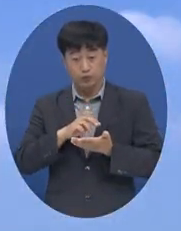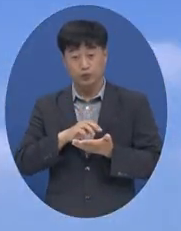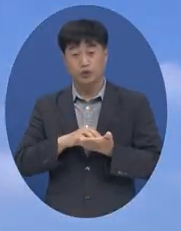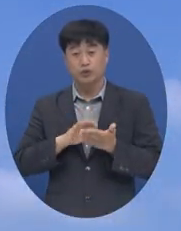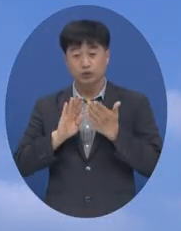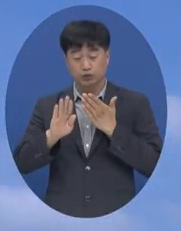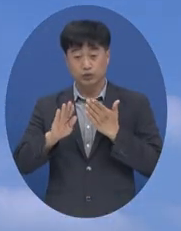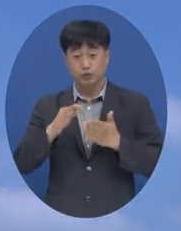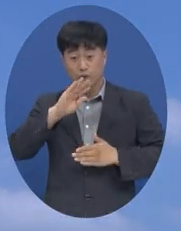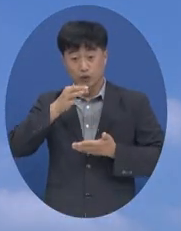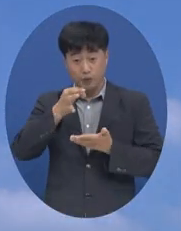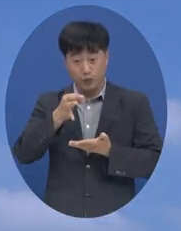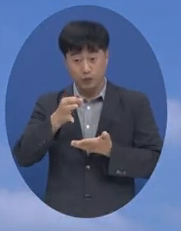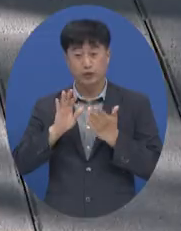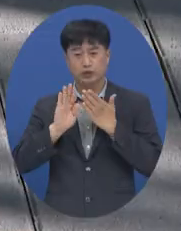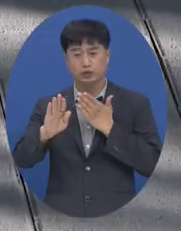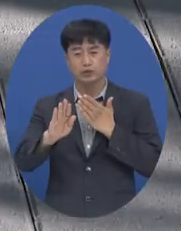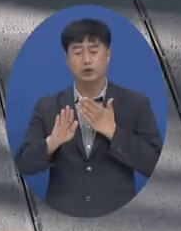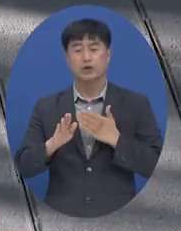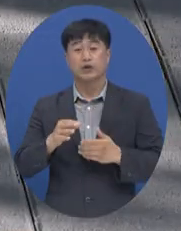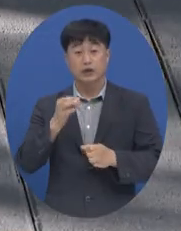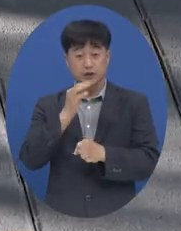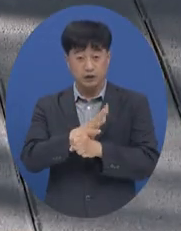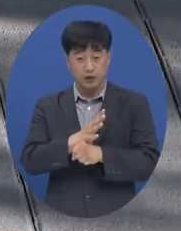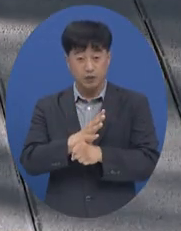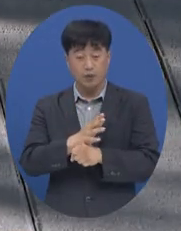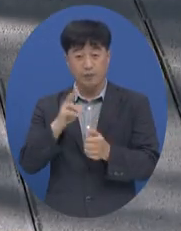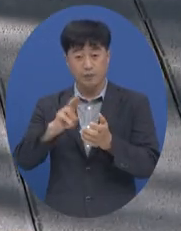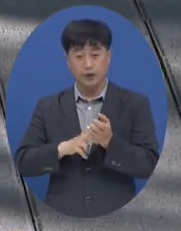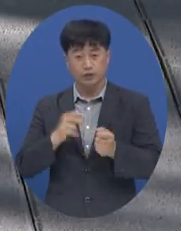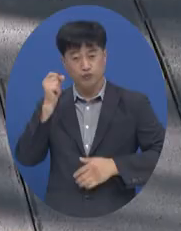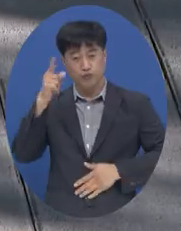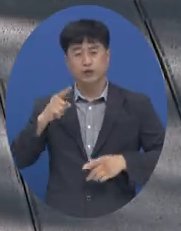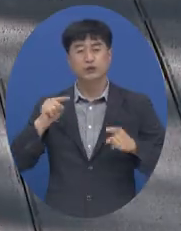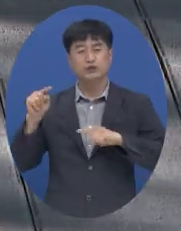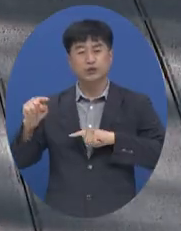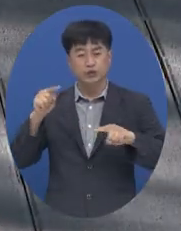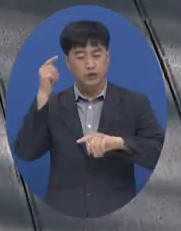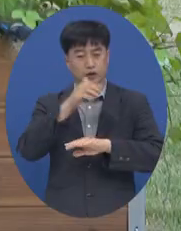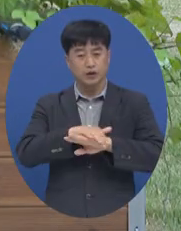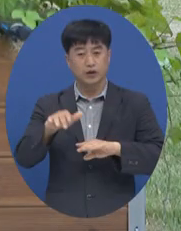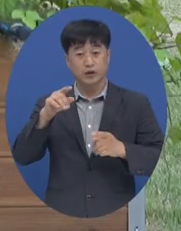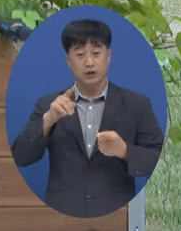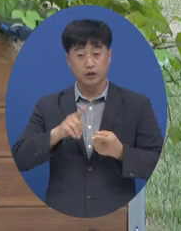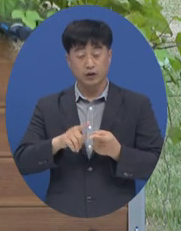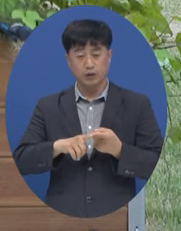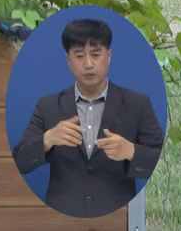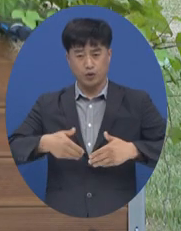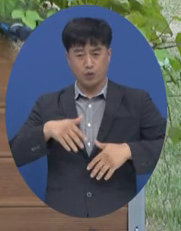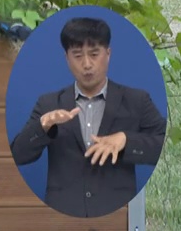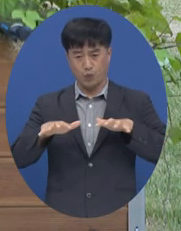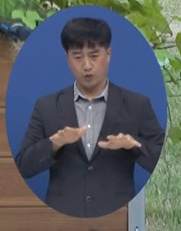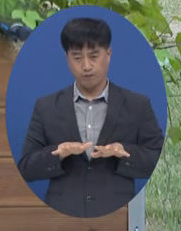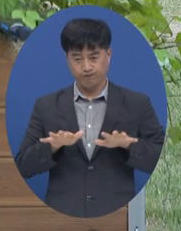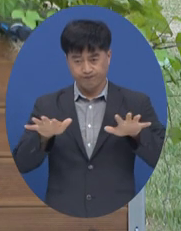등의 후속 절차를 거쳐 마켓에서 구매하거나 판매한 우수 정책들이 필요한